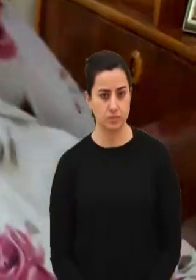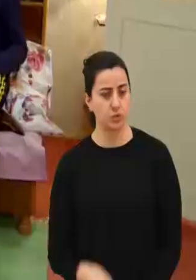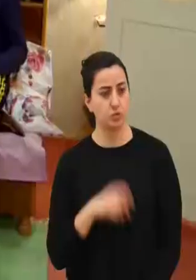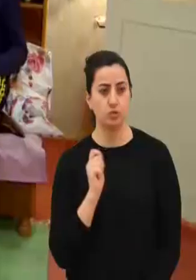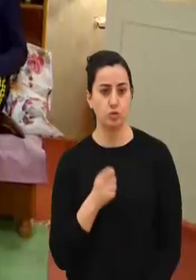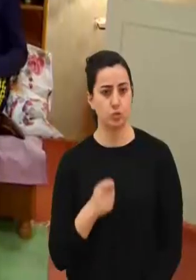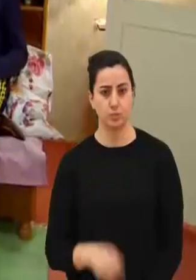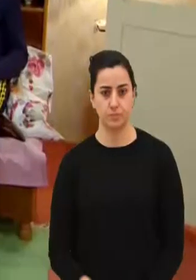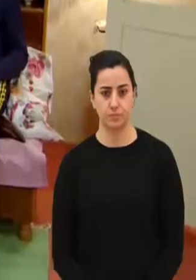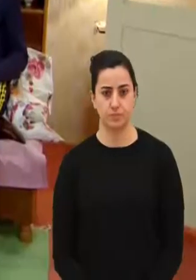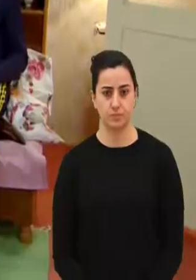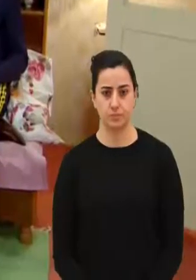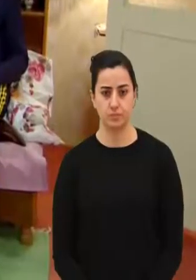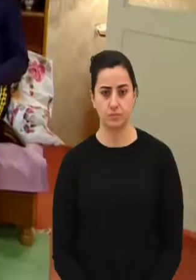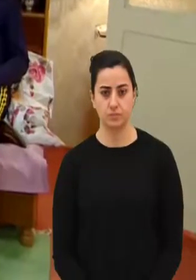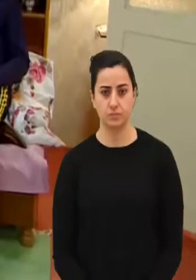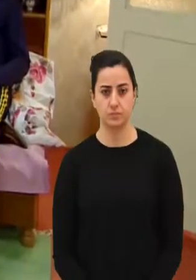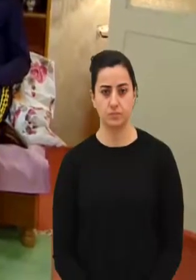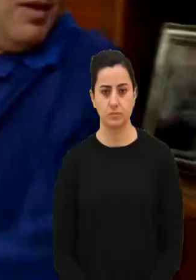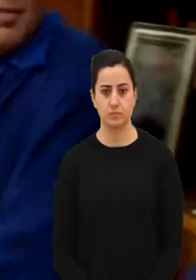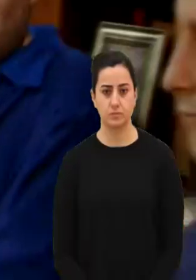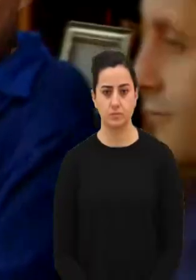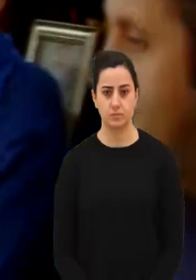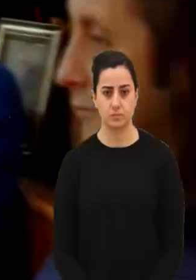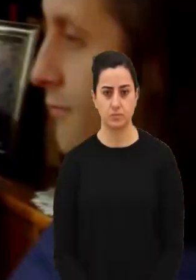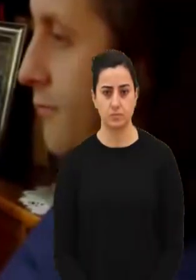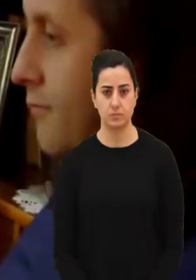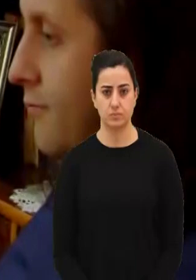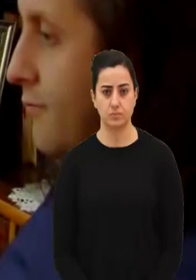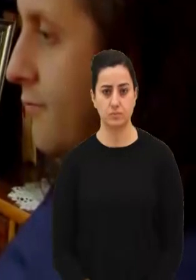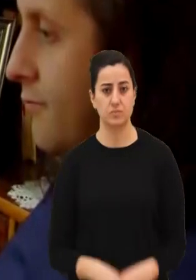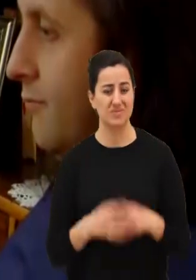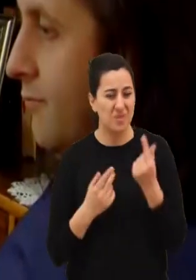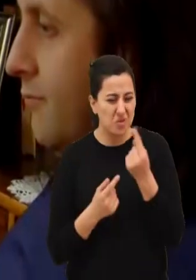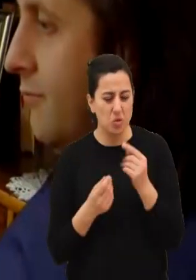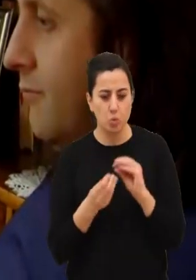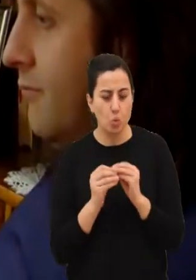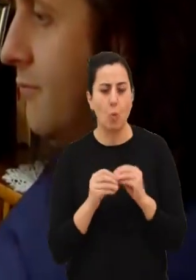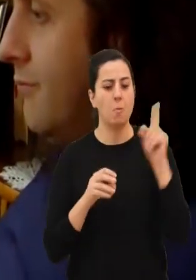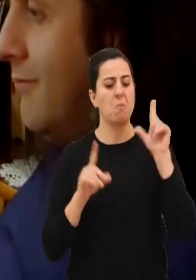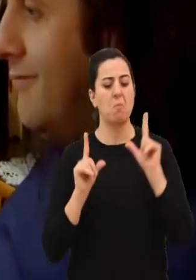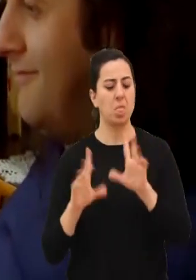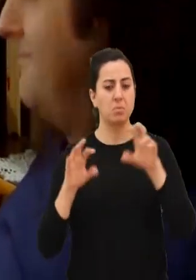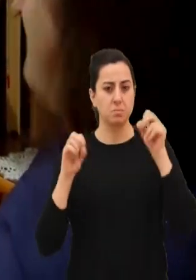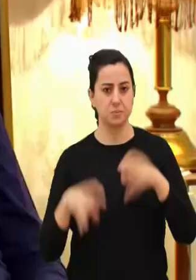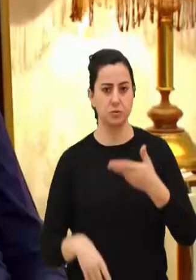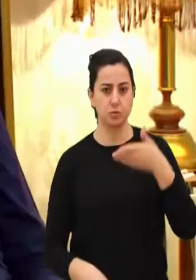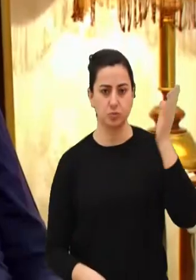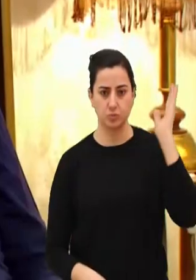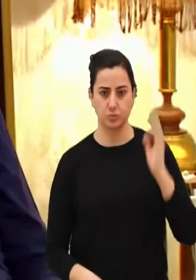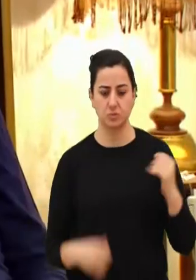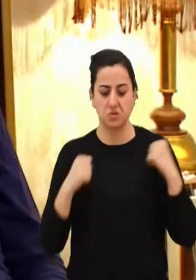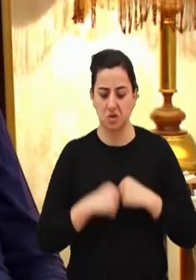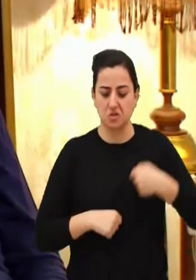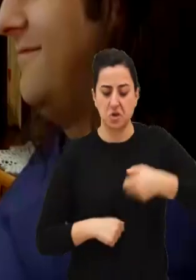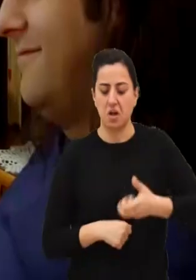Zor. Ahmet de yatağından doğrulup oturdu. En basit sorunda alıyorlar pıllarını fırtılarını, hı-hı,